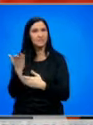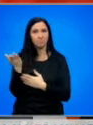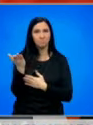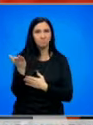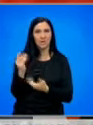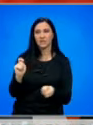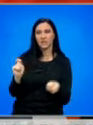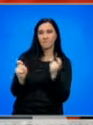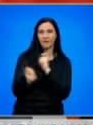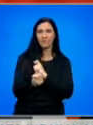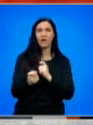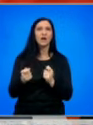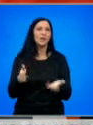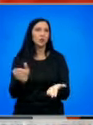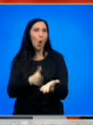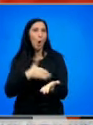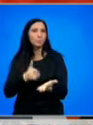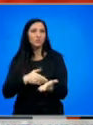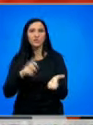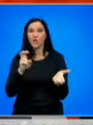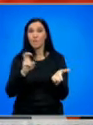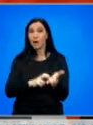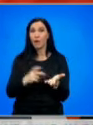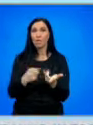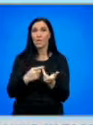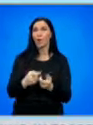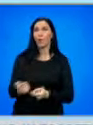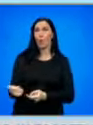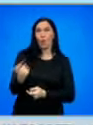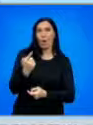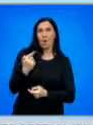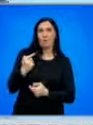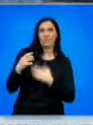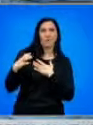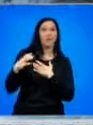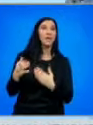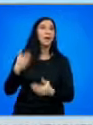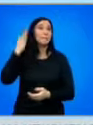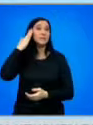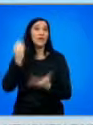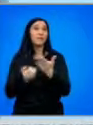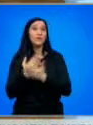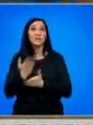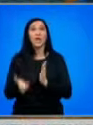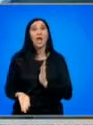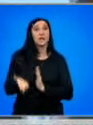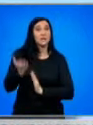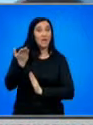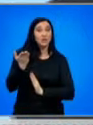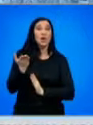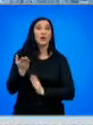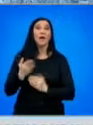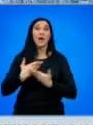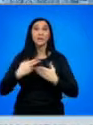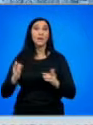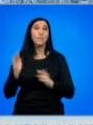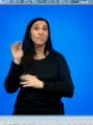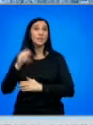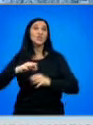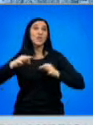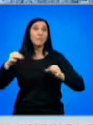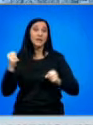се превърна в обслужваща банка на няколко едри котарака. Министърът на иновациите и растежа разкри бъдещите мерки, които разработва Банката